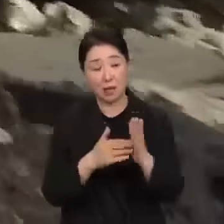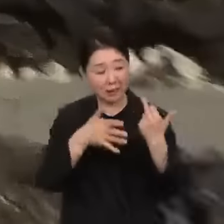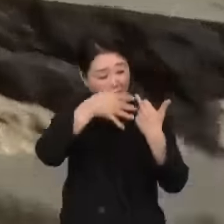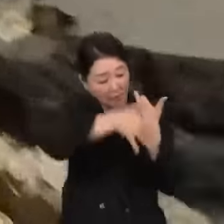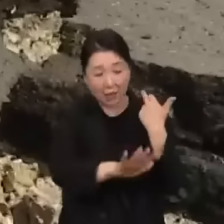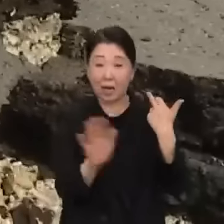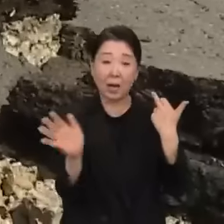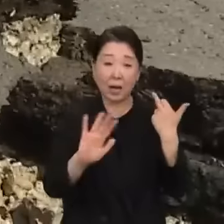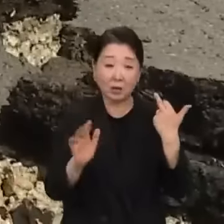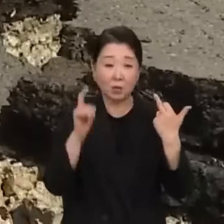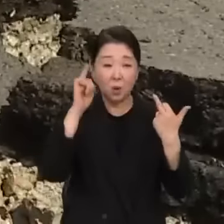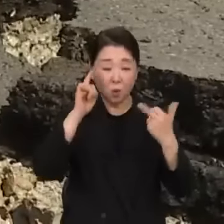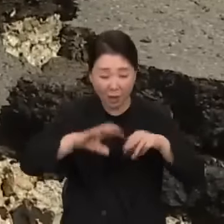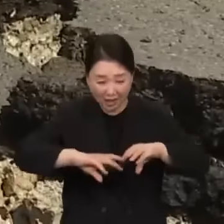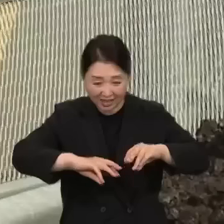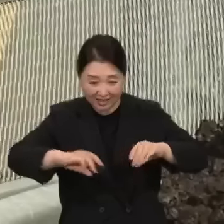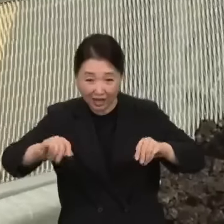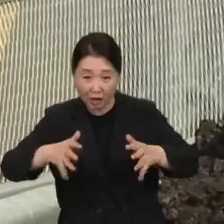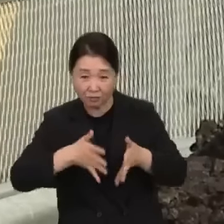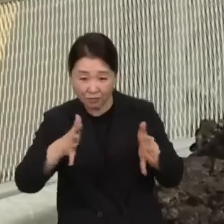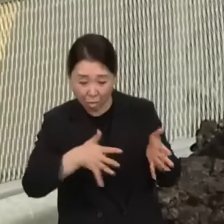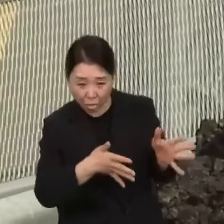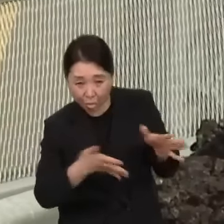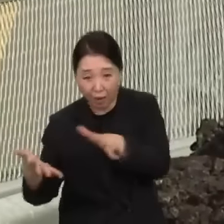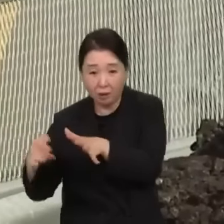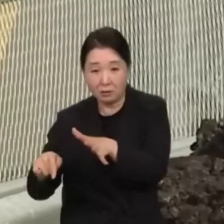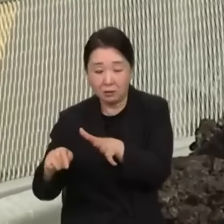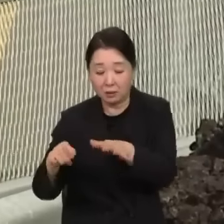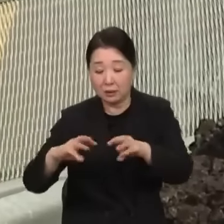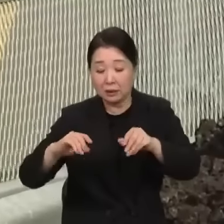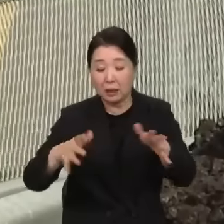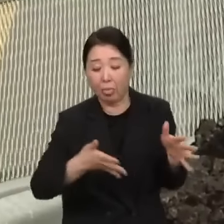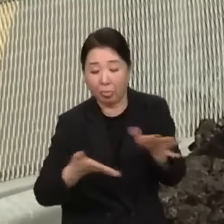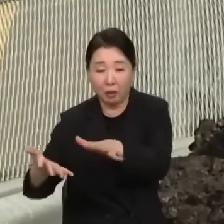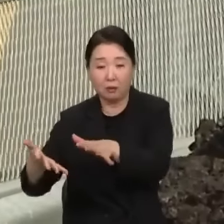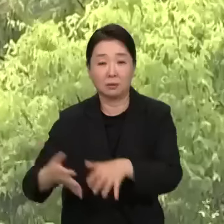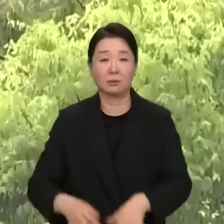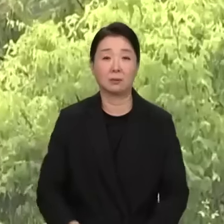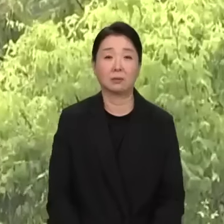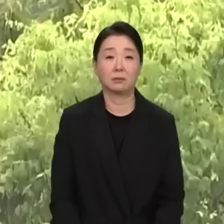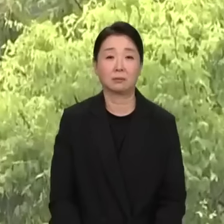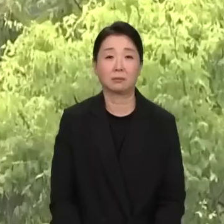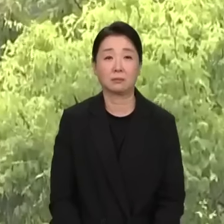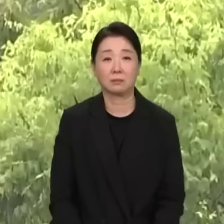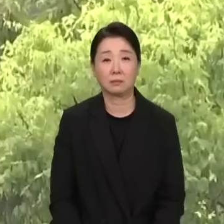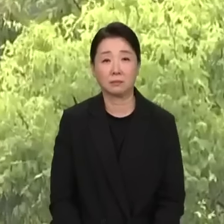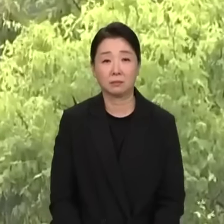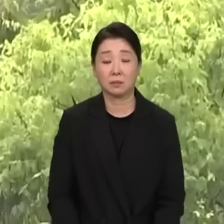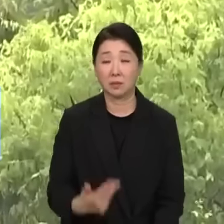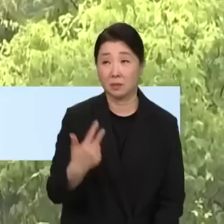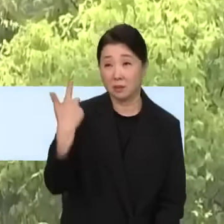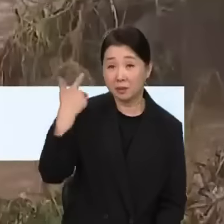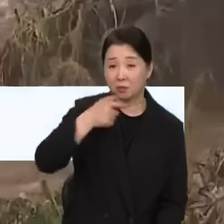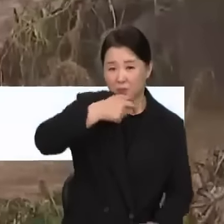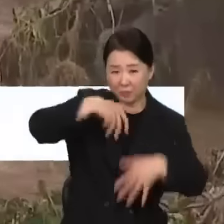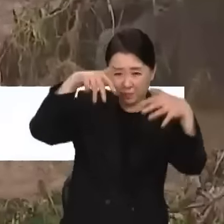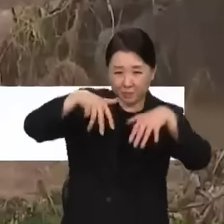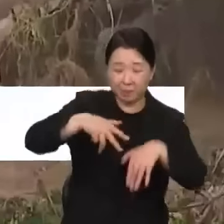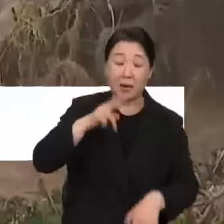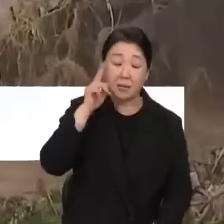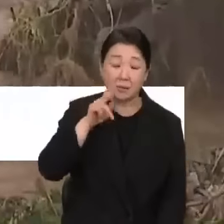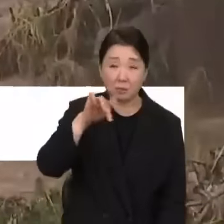아니라 집안 전체가 쓸려나가는 이른바 땅밀림 현상입니다. 지난주 큰 비가 내렸던